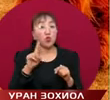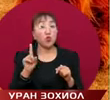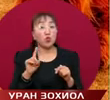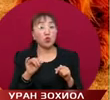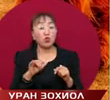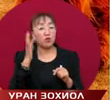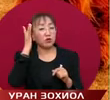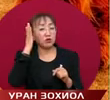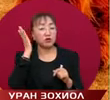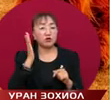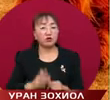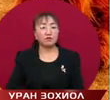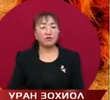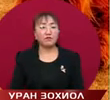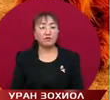Төсөөлөн бодороо.